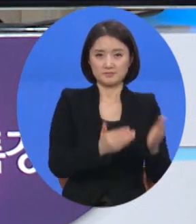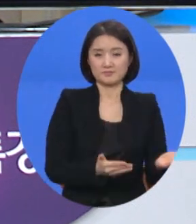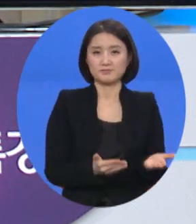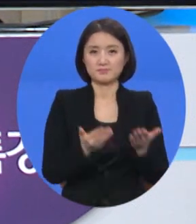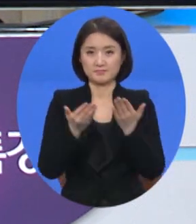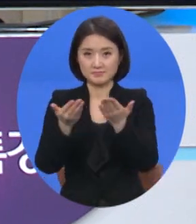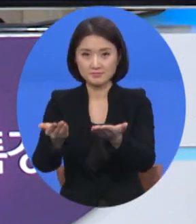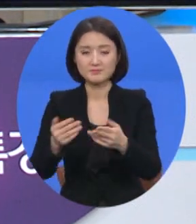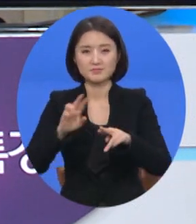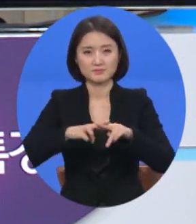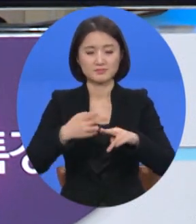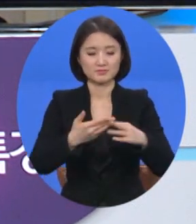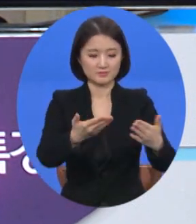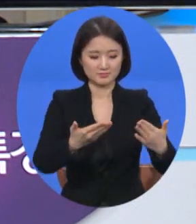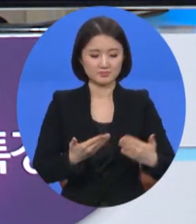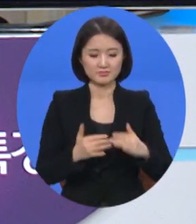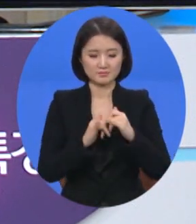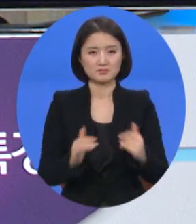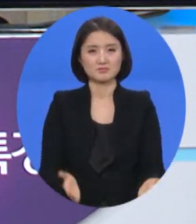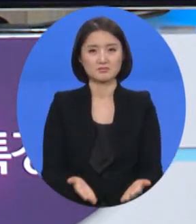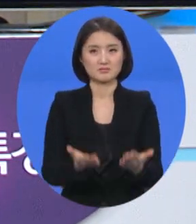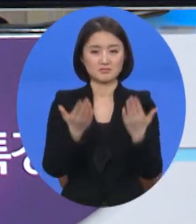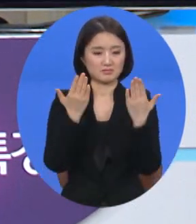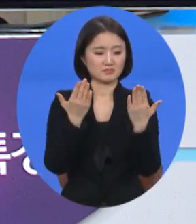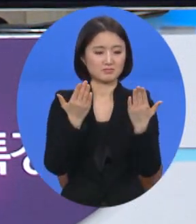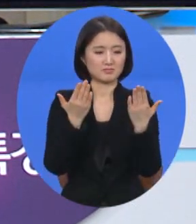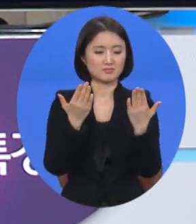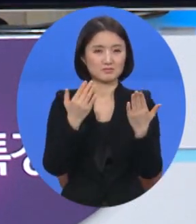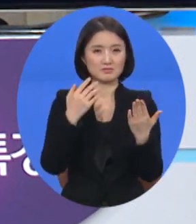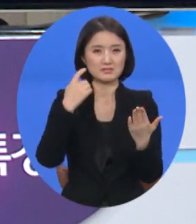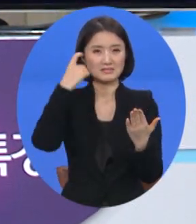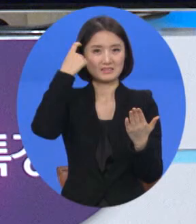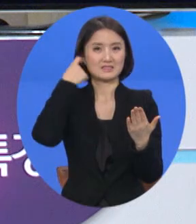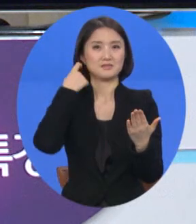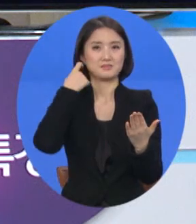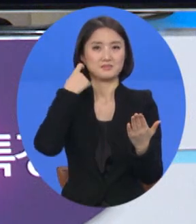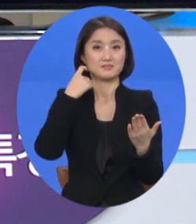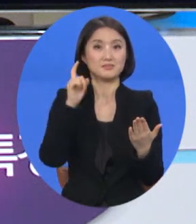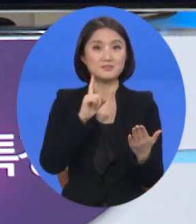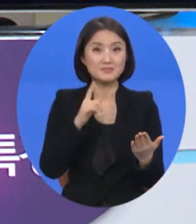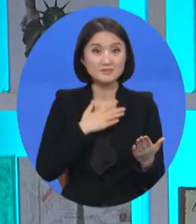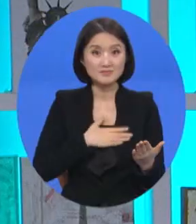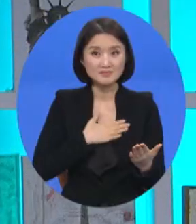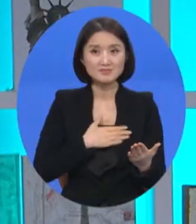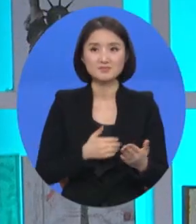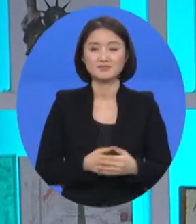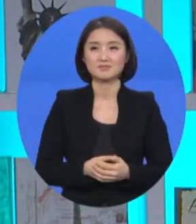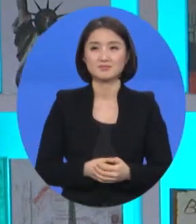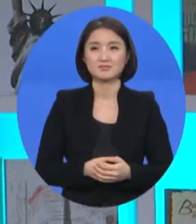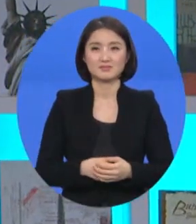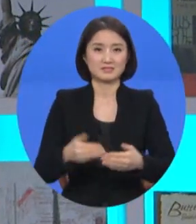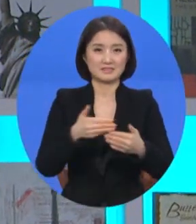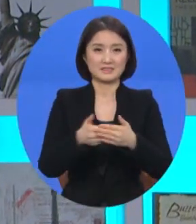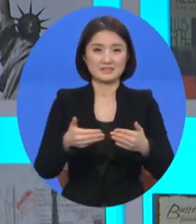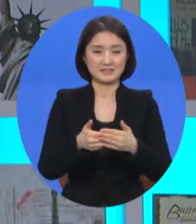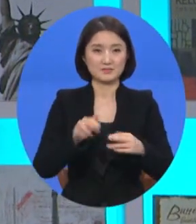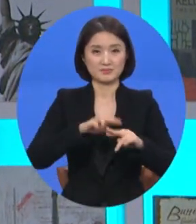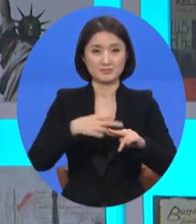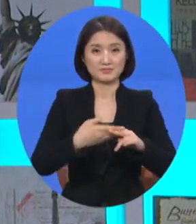선물을 받은 여러분들은 그림을 딱 보는 순간 어 금박 해독이 가능합니다 이 괴로움을 받으신 선생님께서는